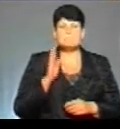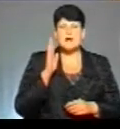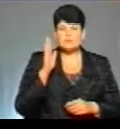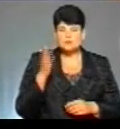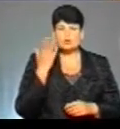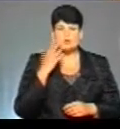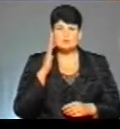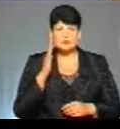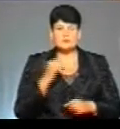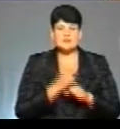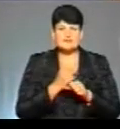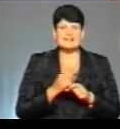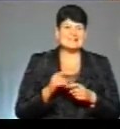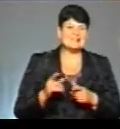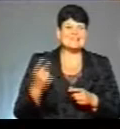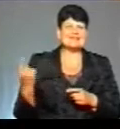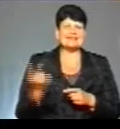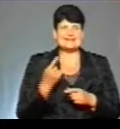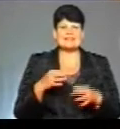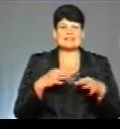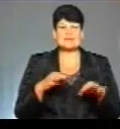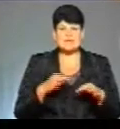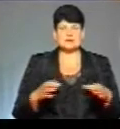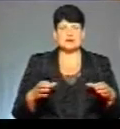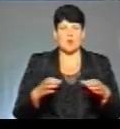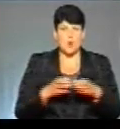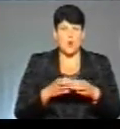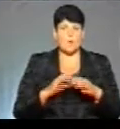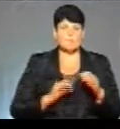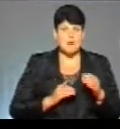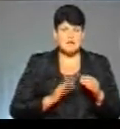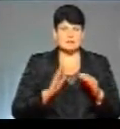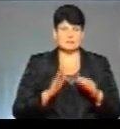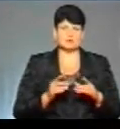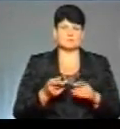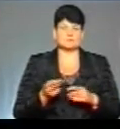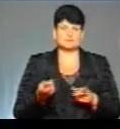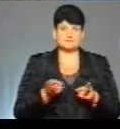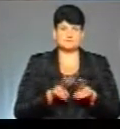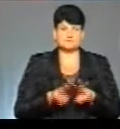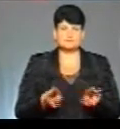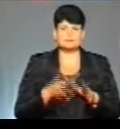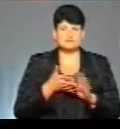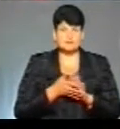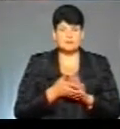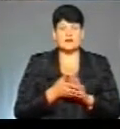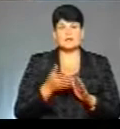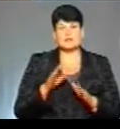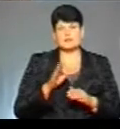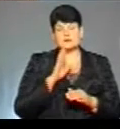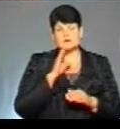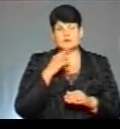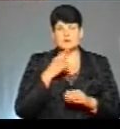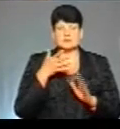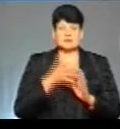буде функціонувати єдина комунальна транспортна компанія, ці кошти будуть йти і на автобус, і на тролейбус. Школярка Тетяна Липак каже, витрачає на проїзд від 20 до